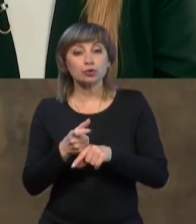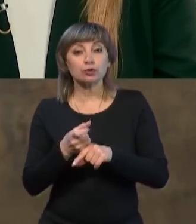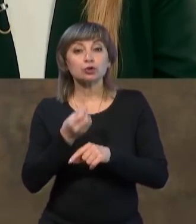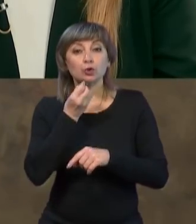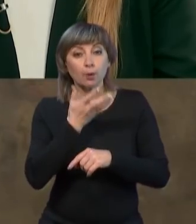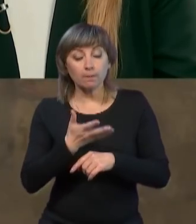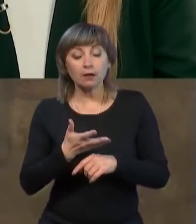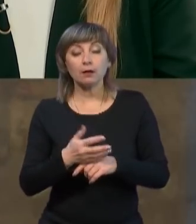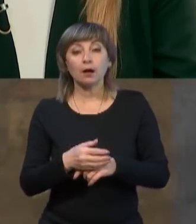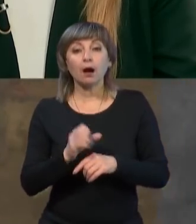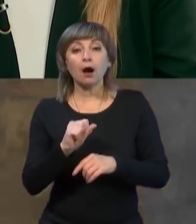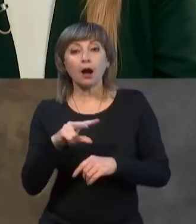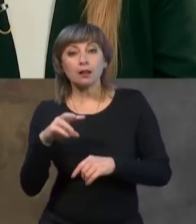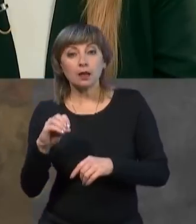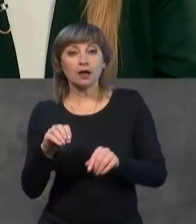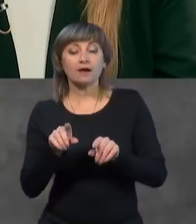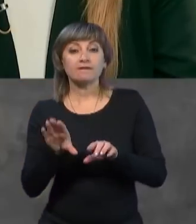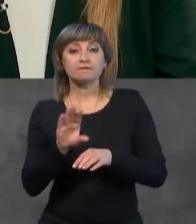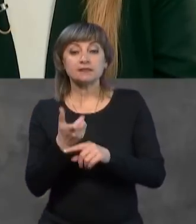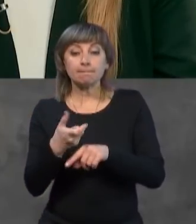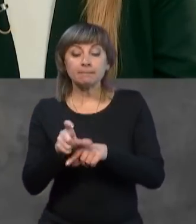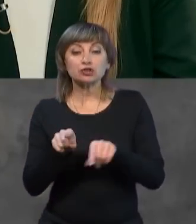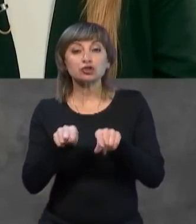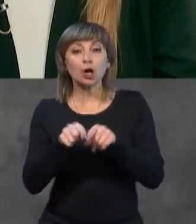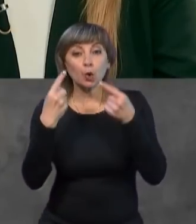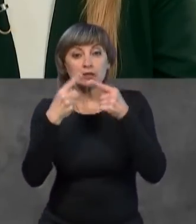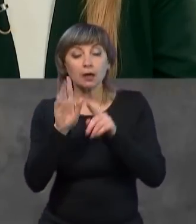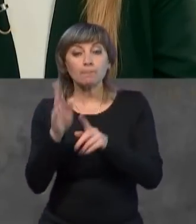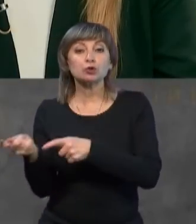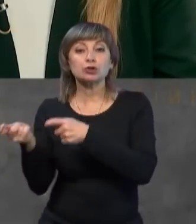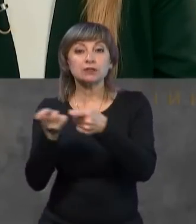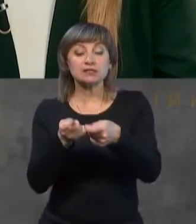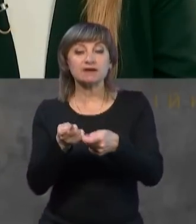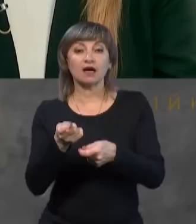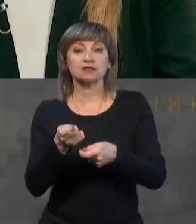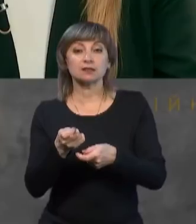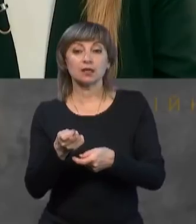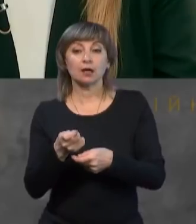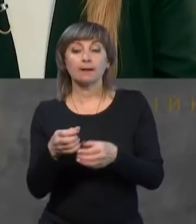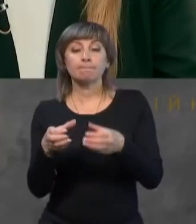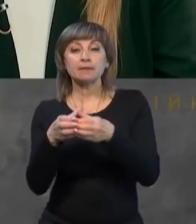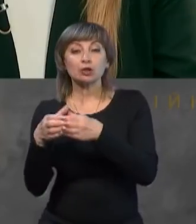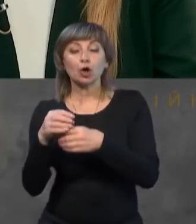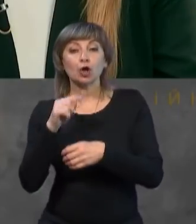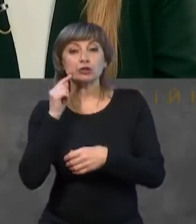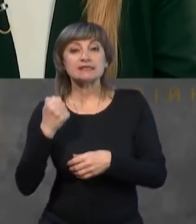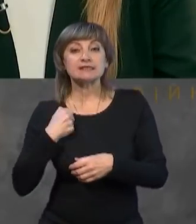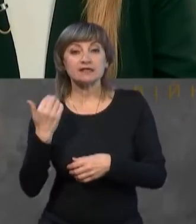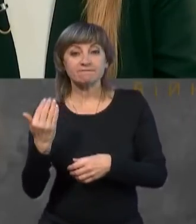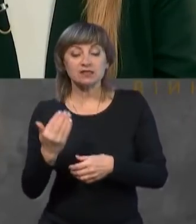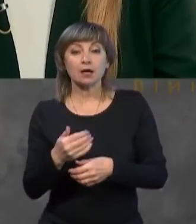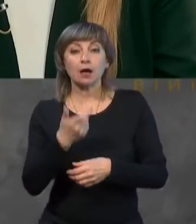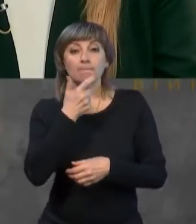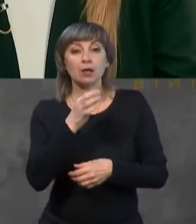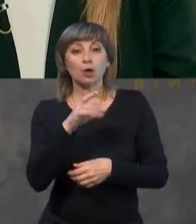Для нас це добре, але все більше і більше такої техніки буде ставати в підрозділах російських військ. Пане